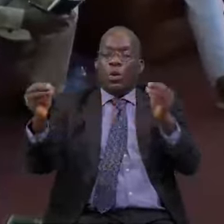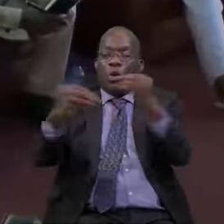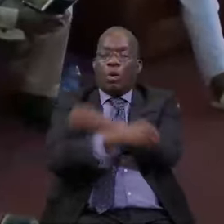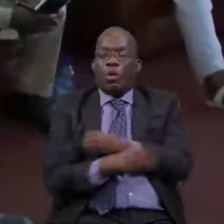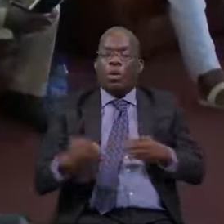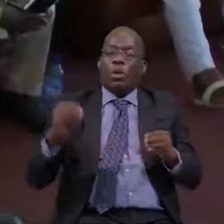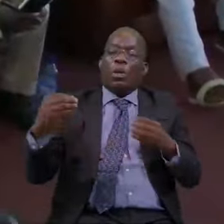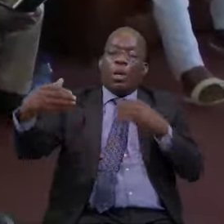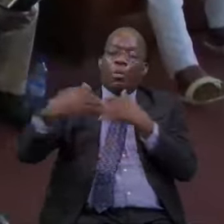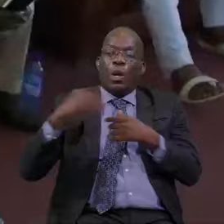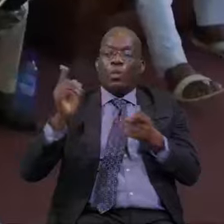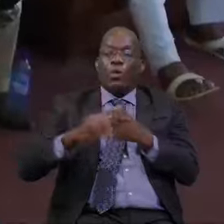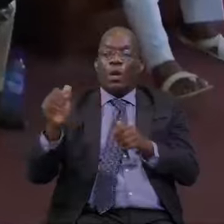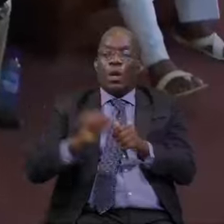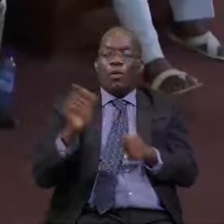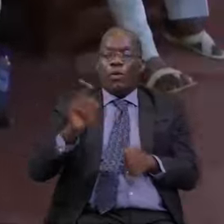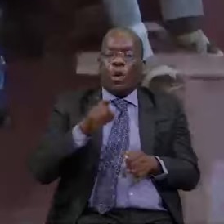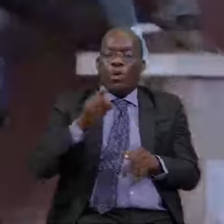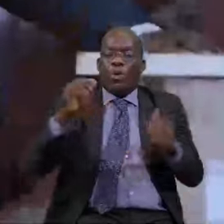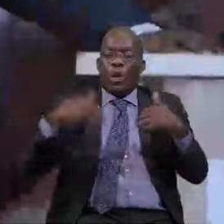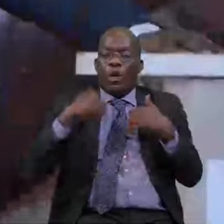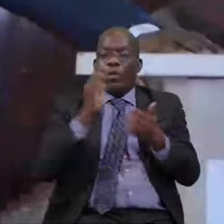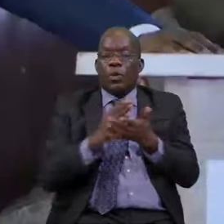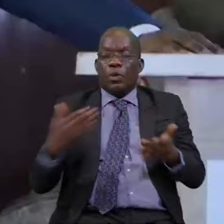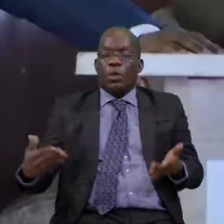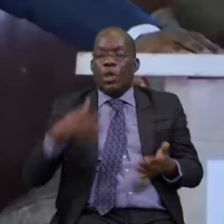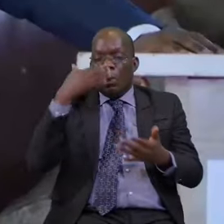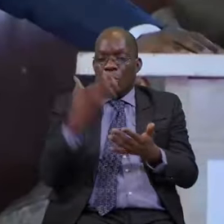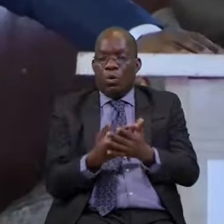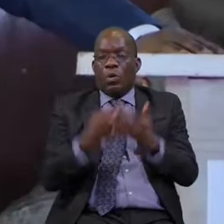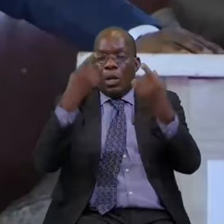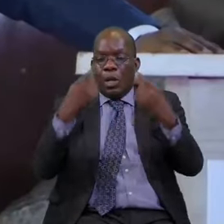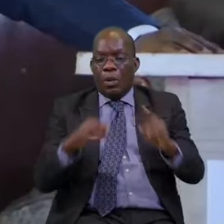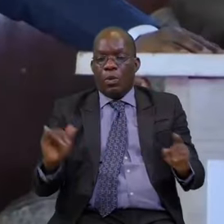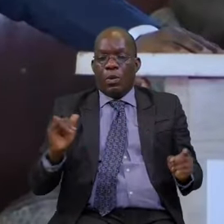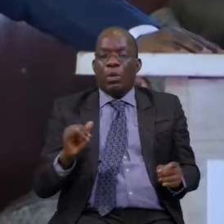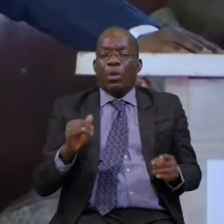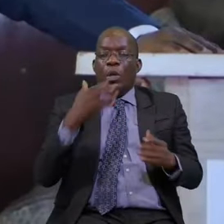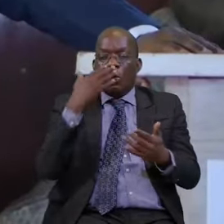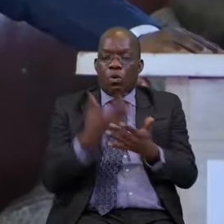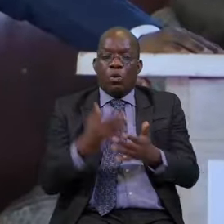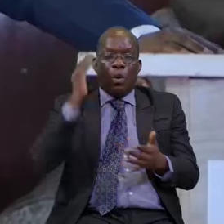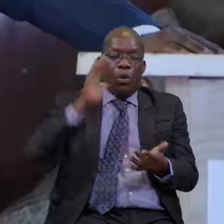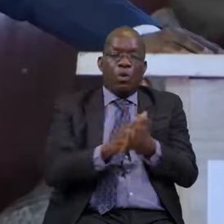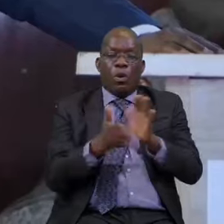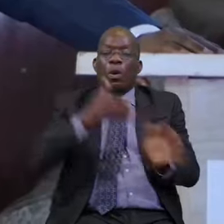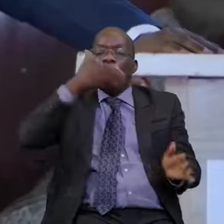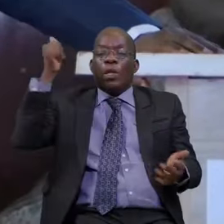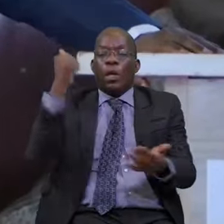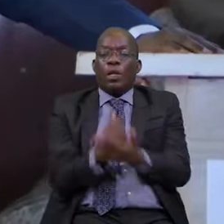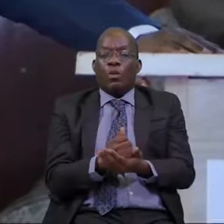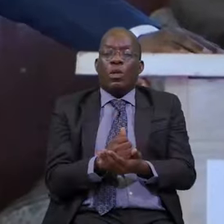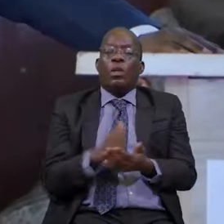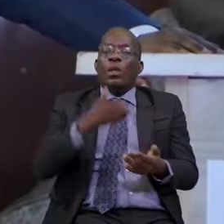retournerez à là où vous avez quelque chose à faire là-bas. Alors le bon deviendra